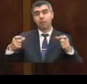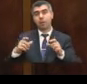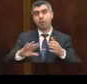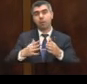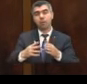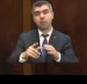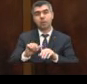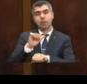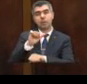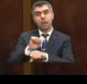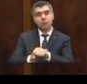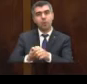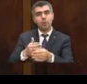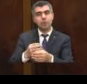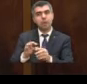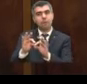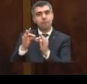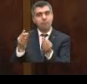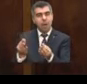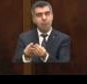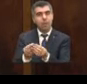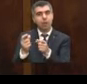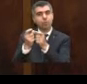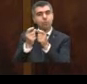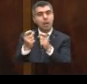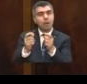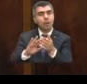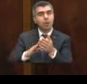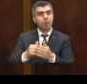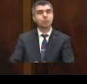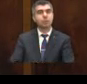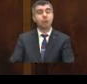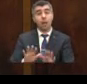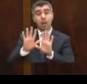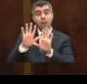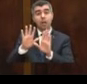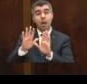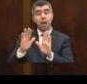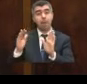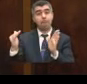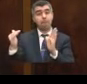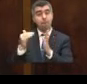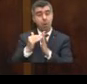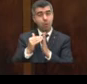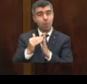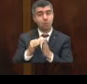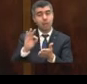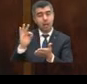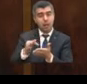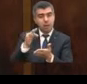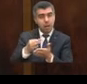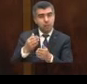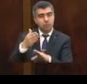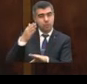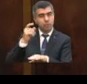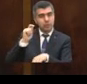للتعويضات العائلية والزمانة للمهن الحرة والمستفيدين، لأنهم هذا يعني عشرات المليون اللي هم التجار والصناع التقليديين والفلاحين